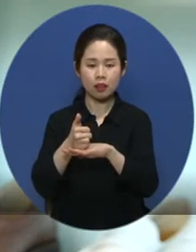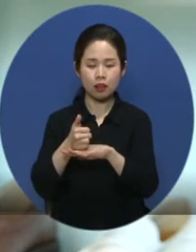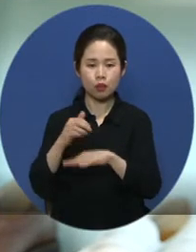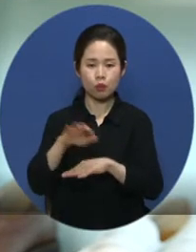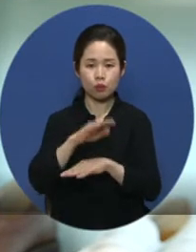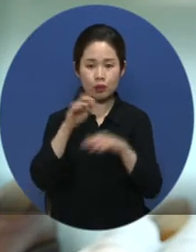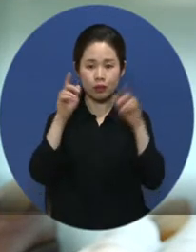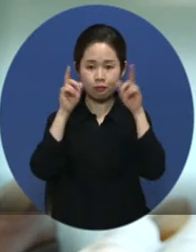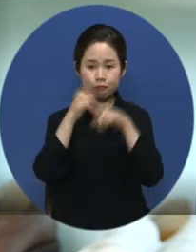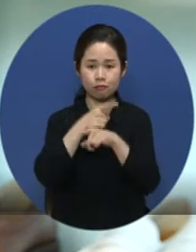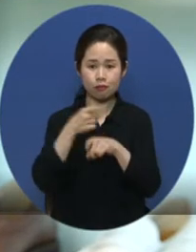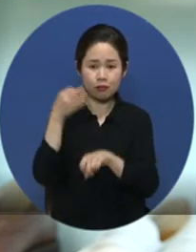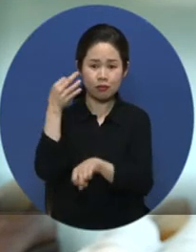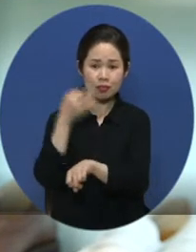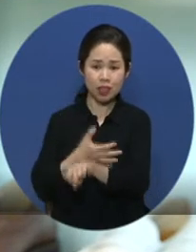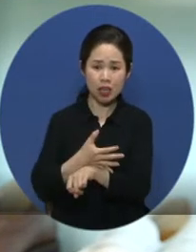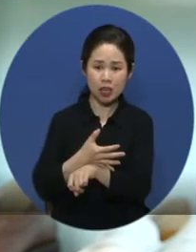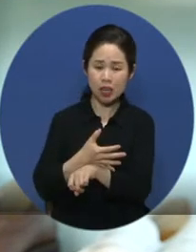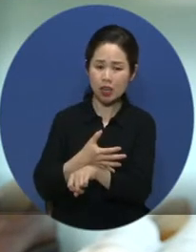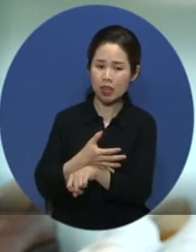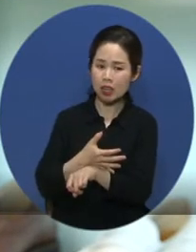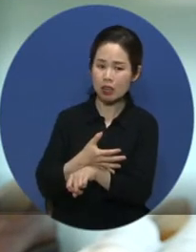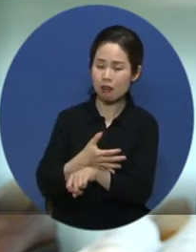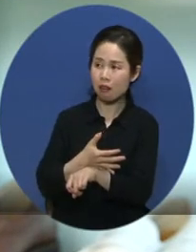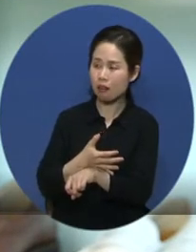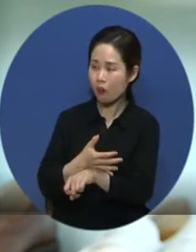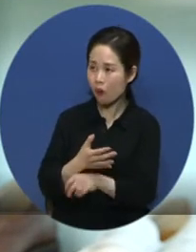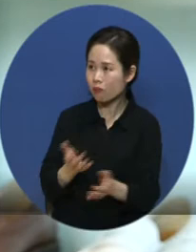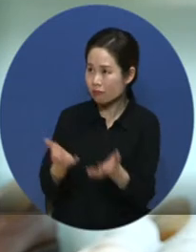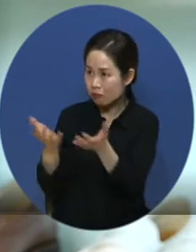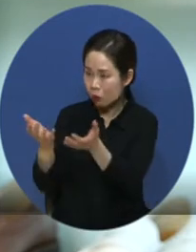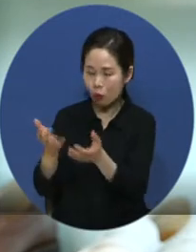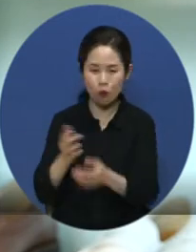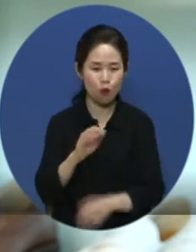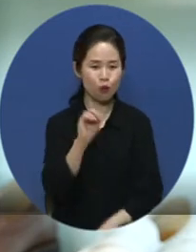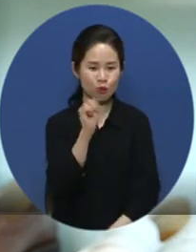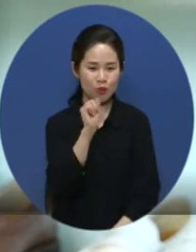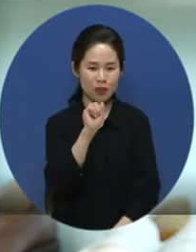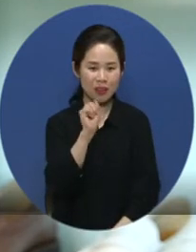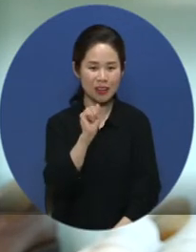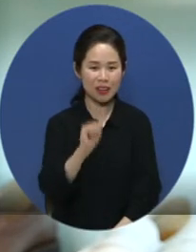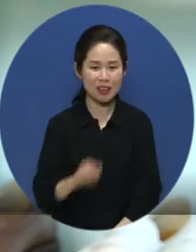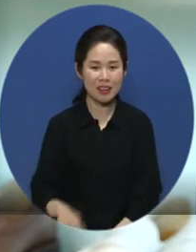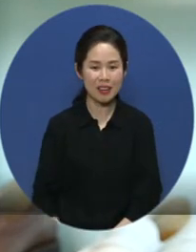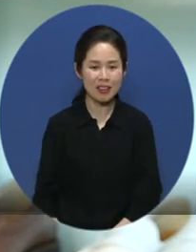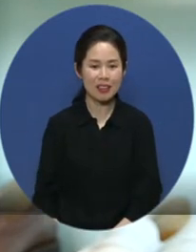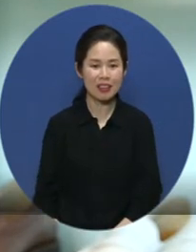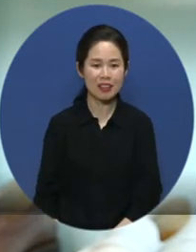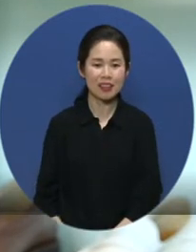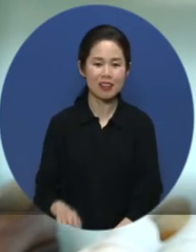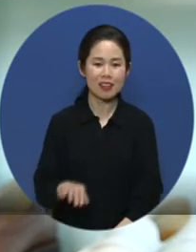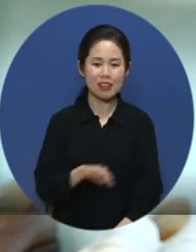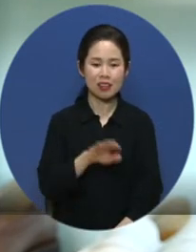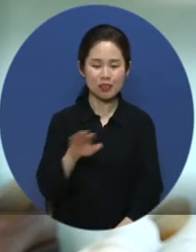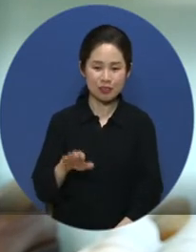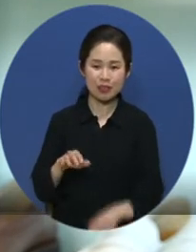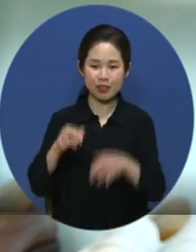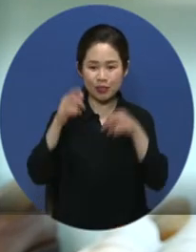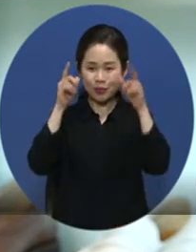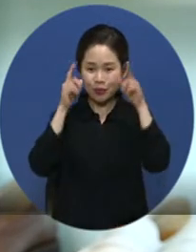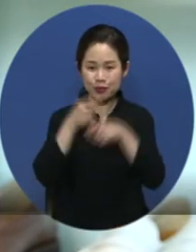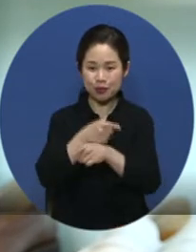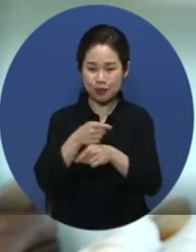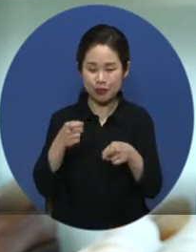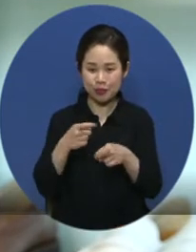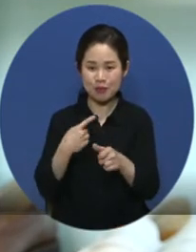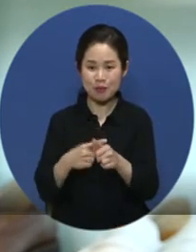주셨는데 대통령께서 참 좋아하셨어요. 그 당신 이름 우리 구두의 닉네임이 문재인 구두라는